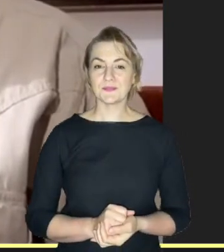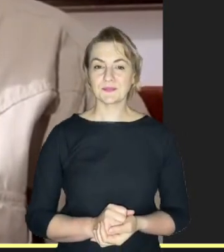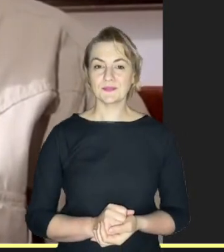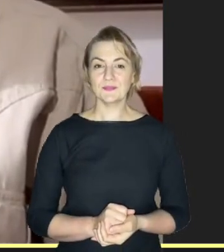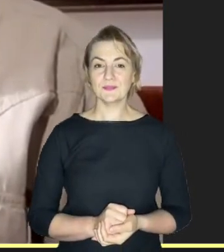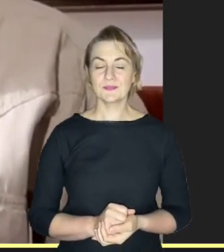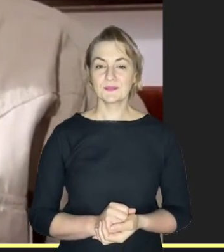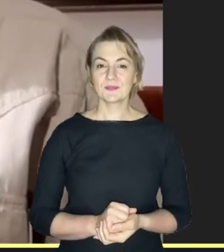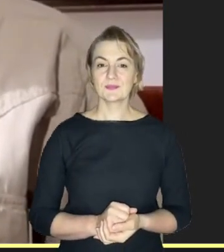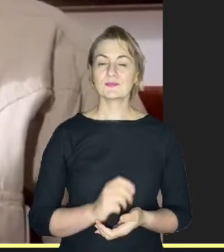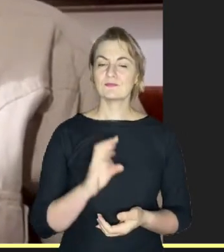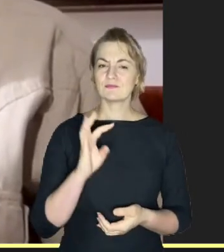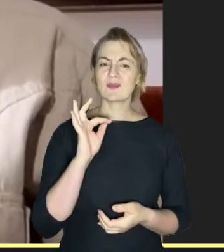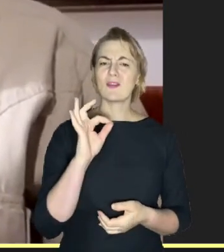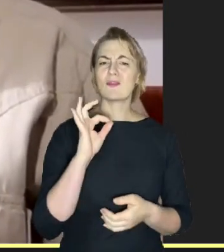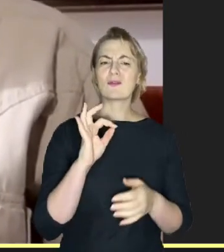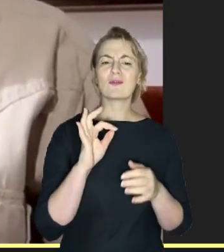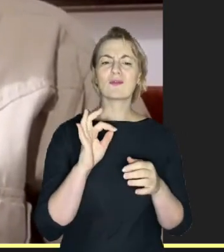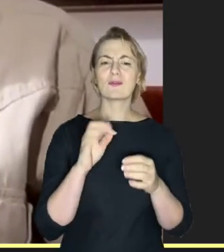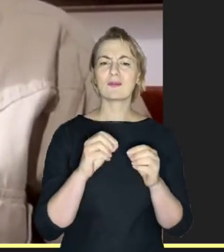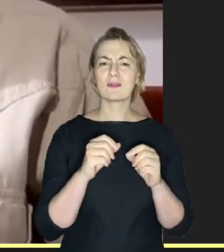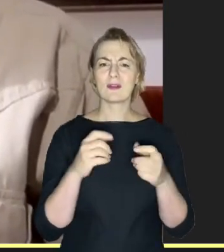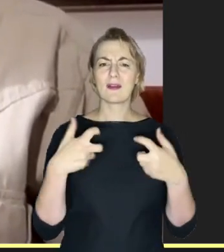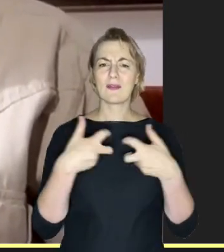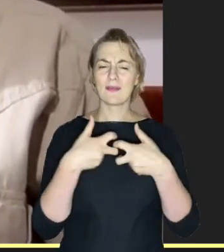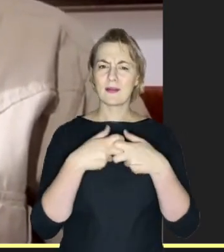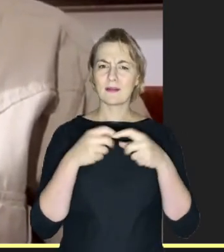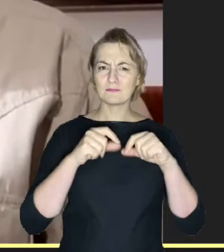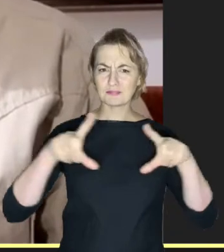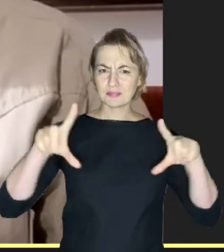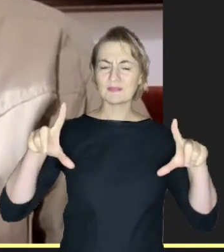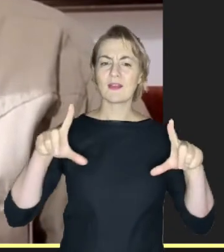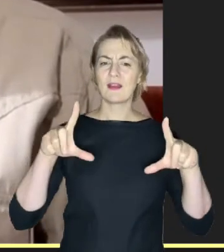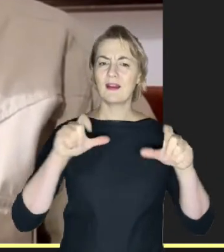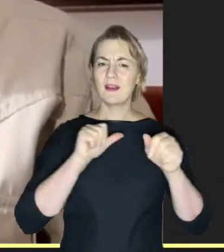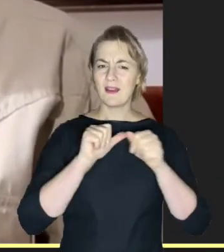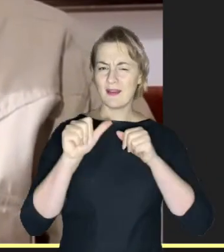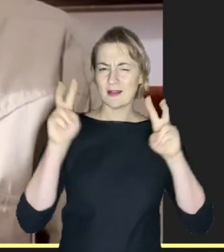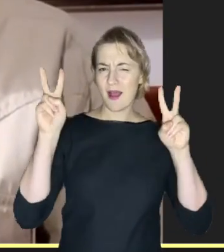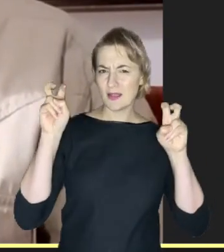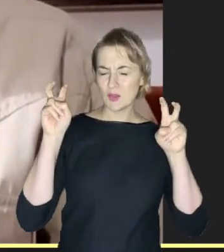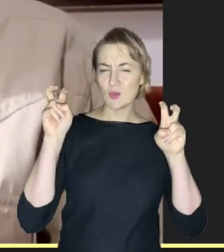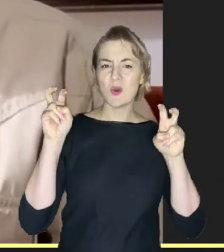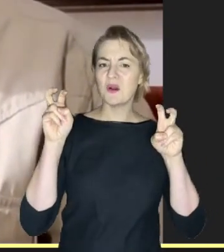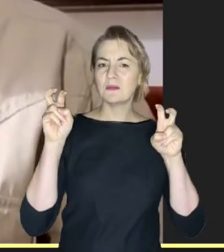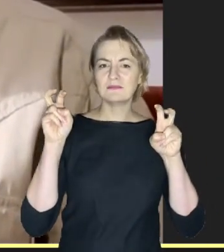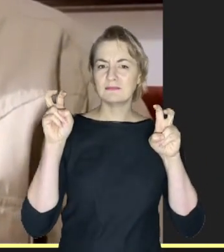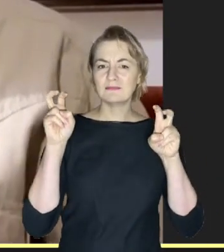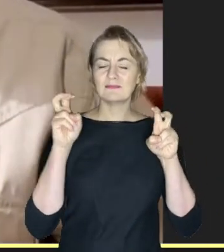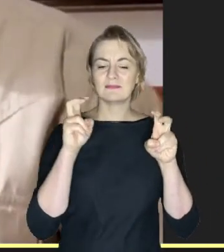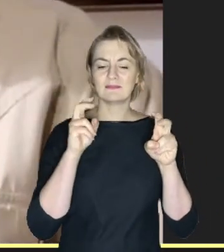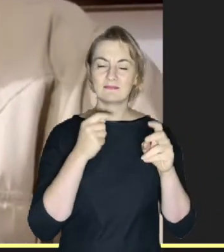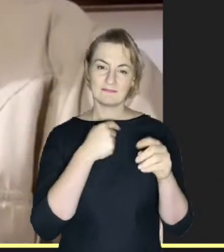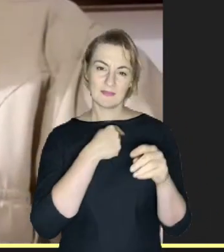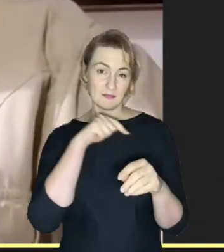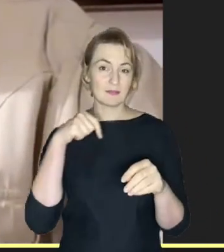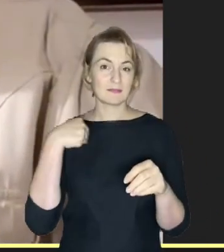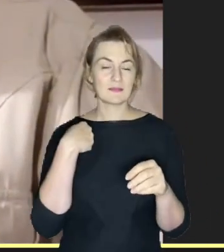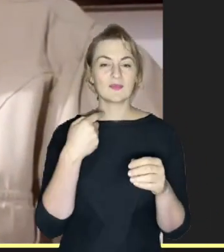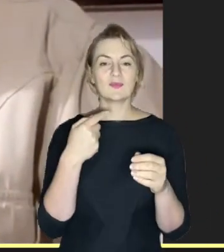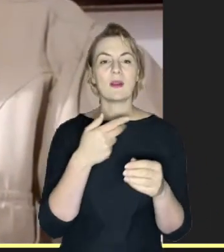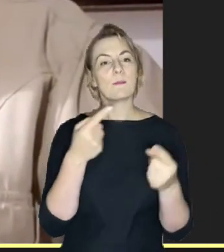jest hasło, jest takie credo, którym też się posiłkowaliśmy, proponując temat dzisiejszego